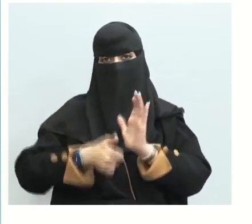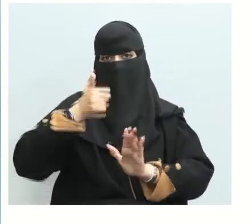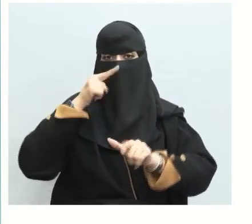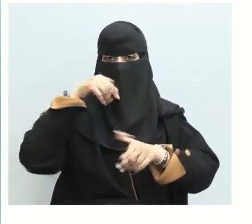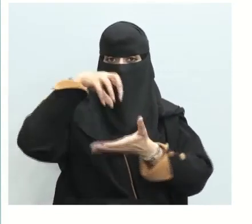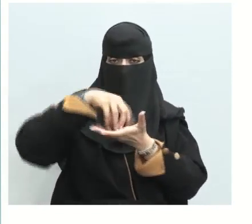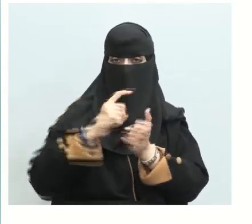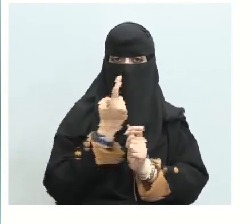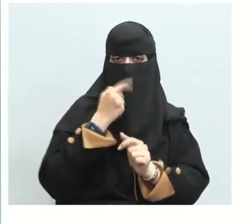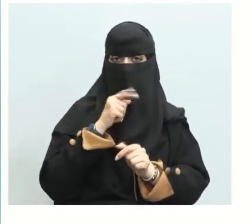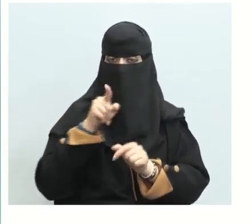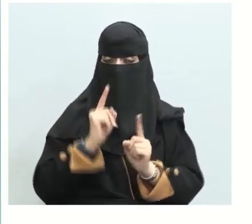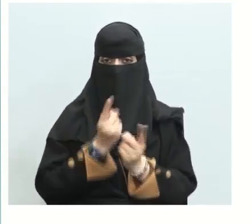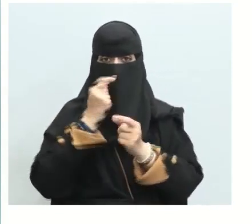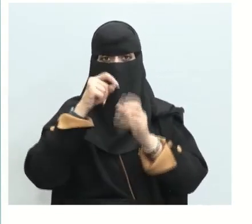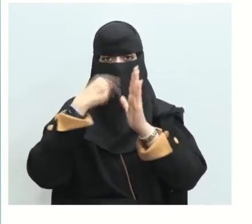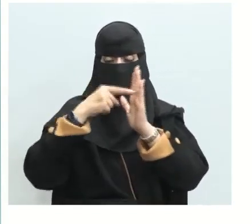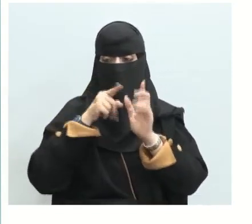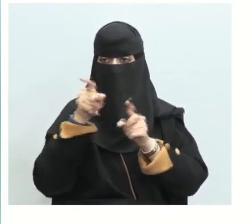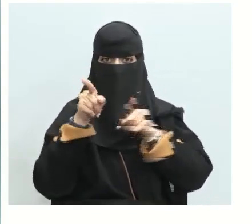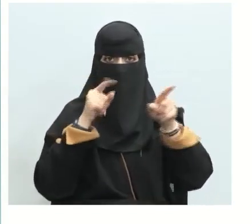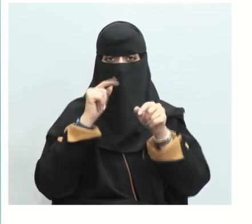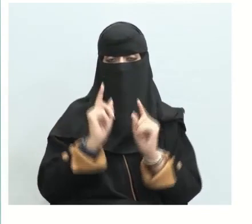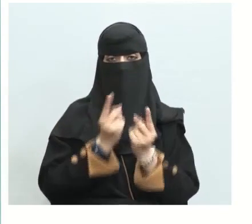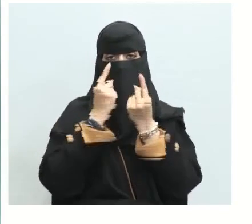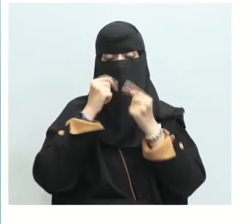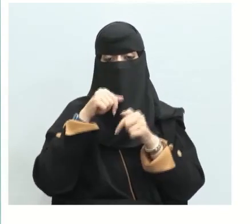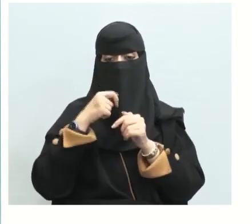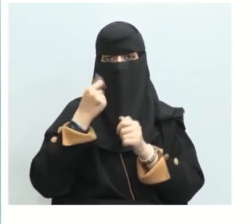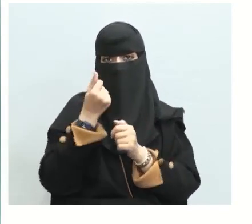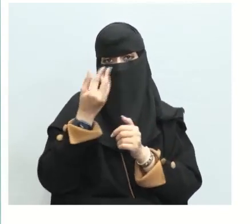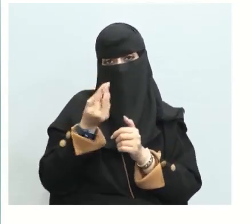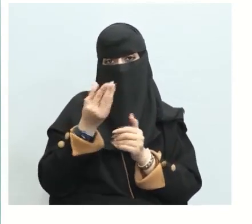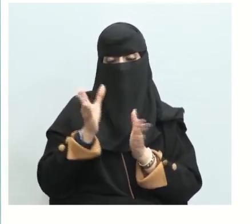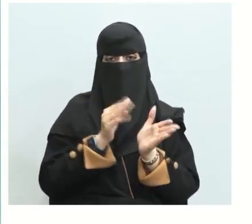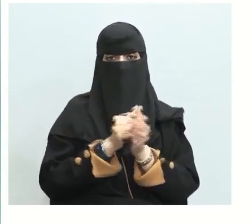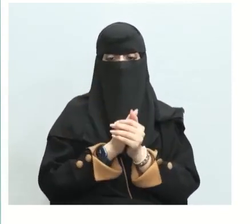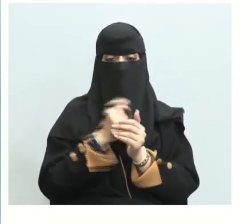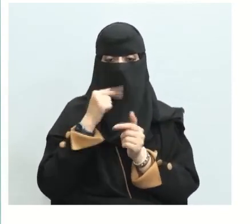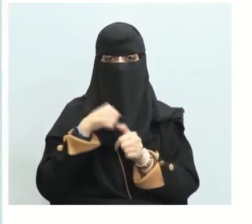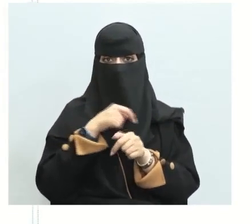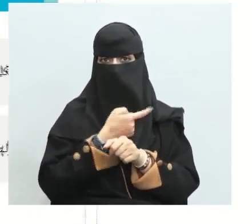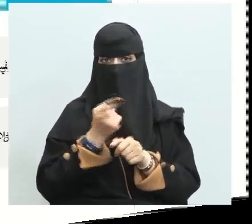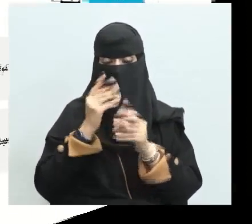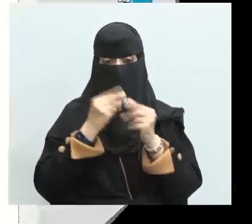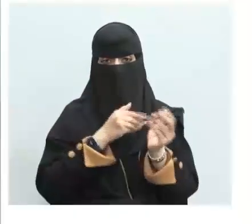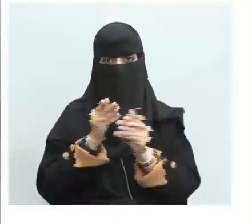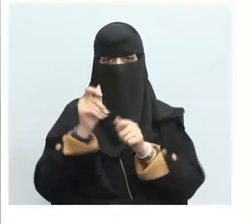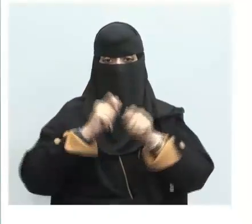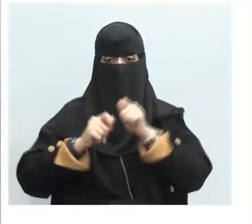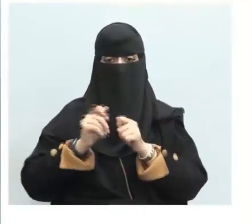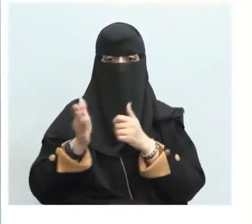مكلفاً، ولهذا يمكن توفير المال من خلال إنشاء موقع إلكتروني مستجيب بحيث يناسب جميع